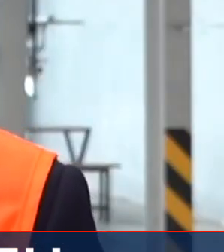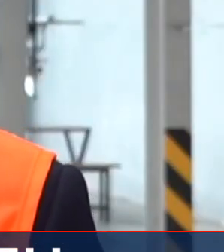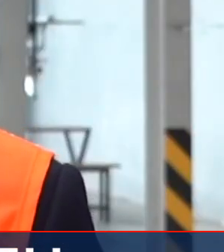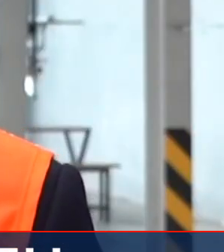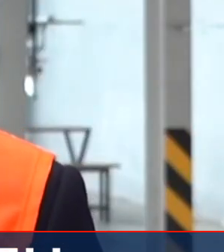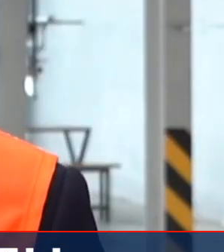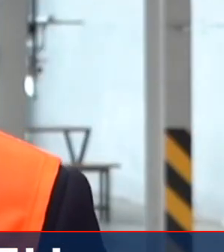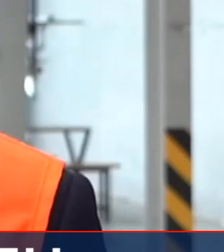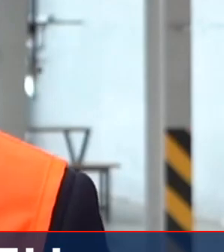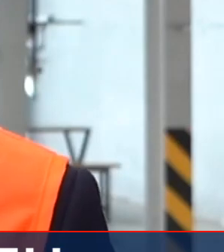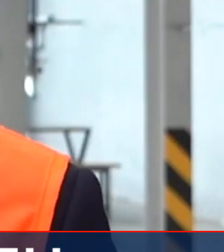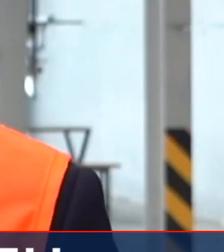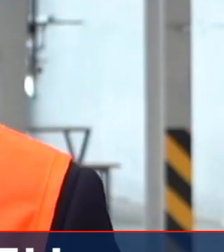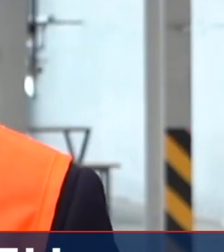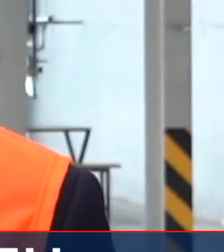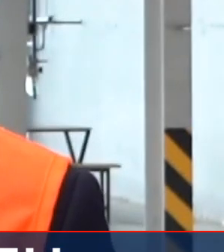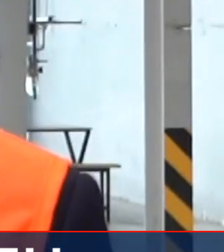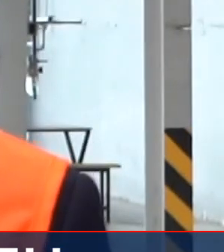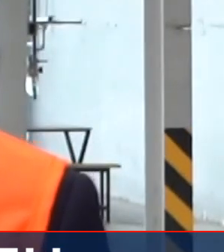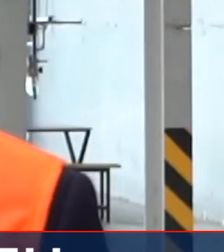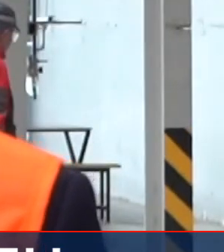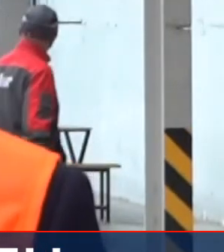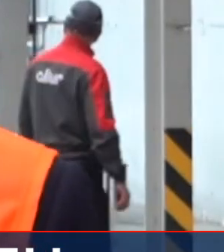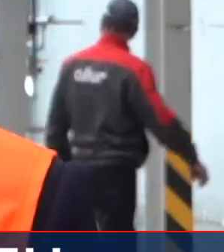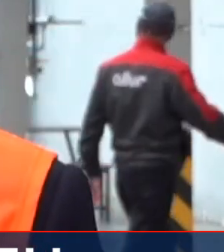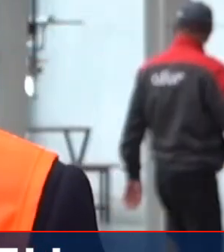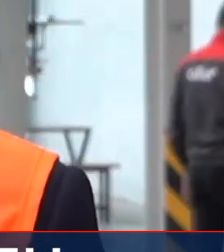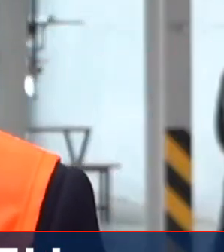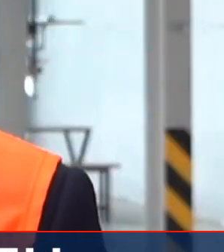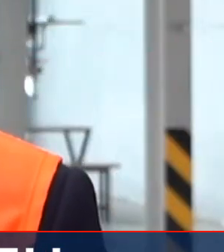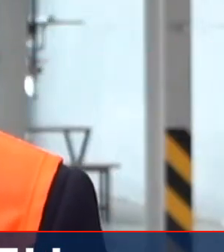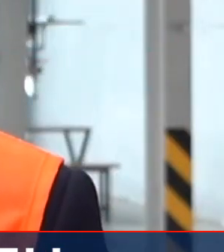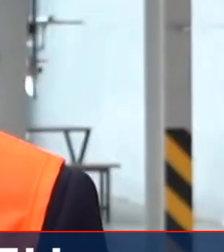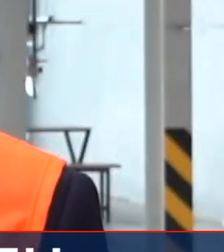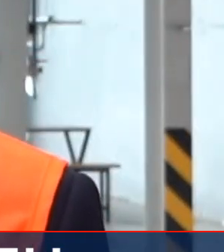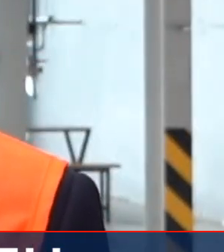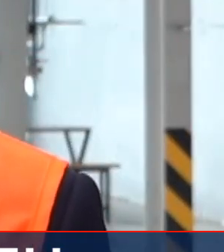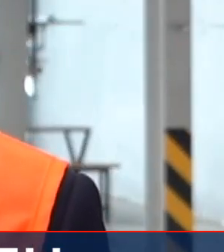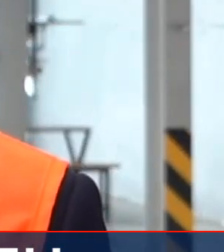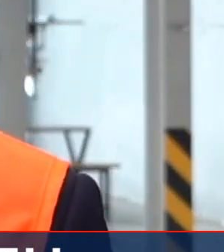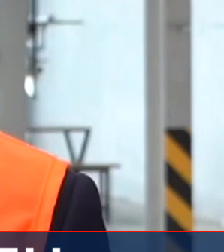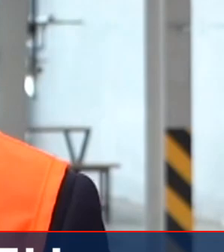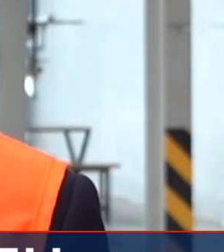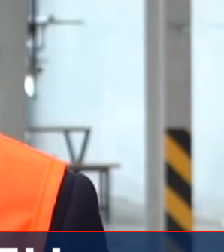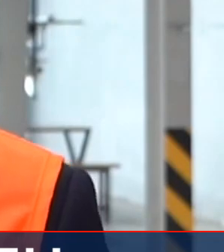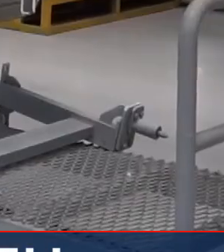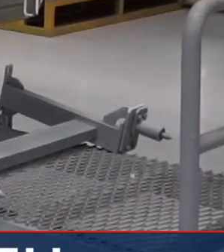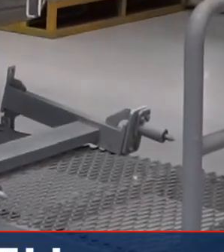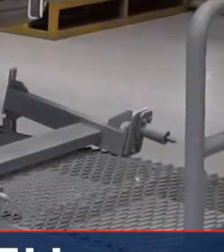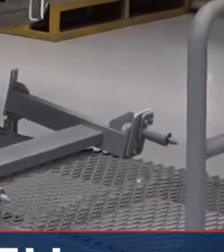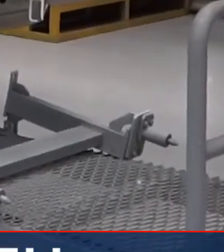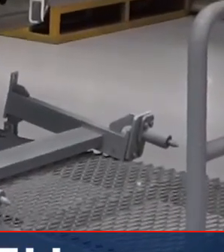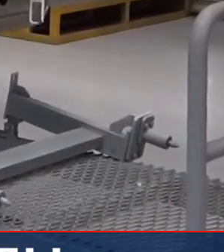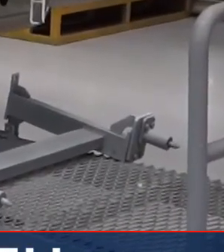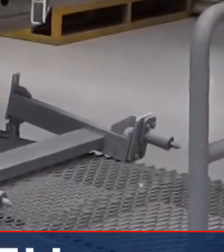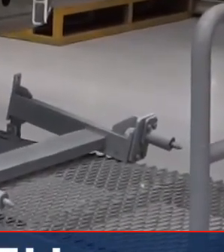өз қызметтерін атқарып отыр. Бұл өте үлкен және келешекке маңызды жобалардың бірі. Қазір